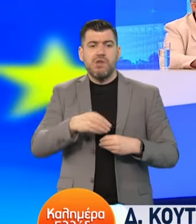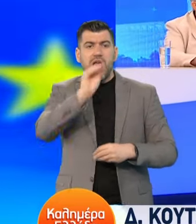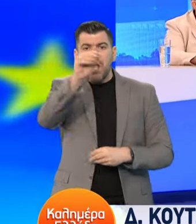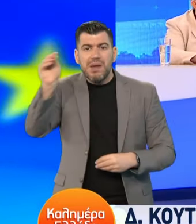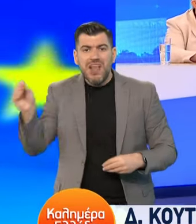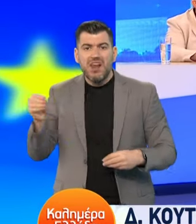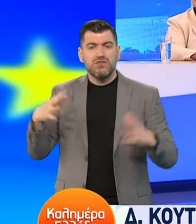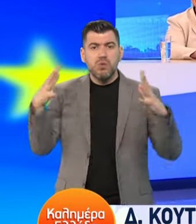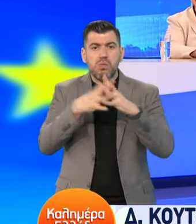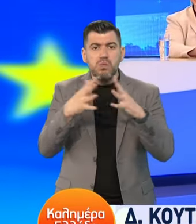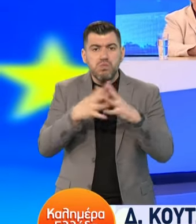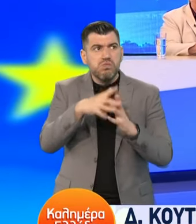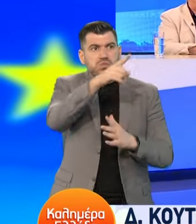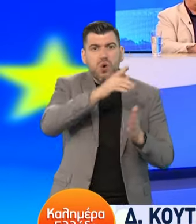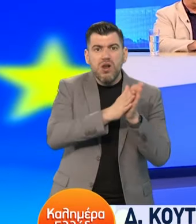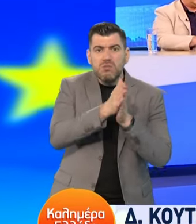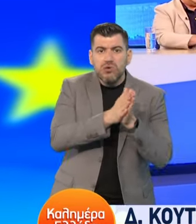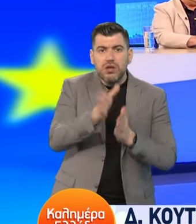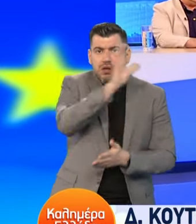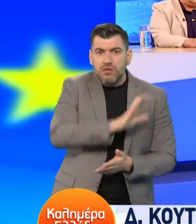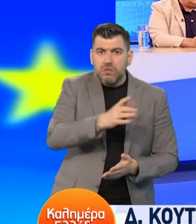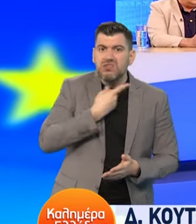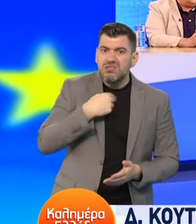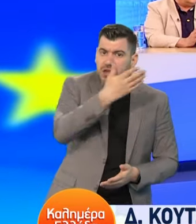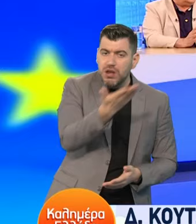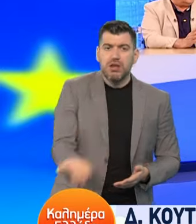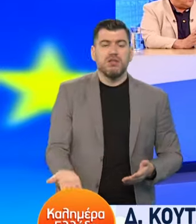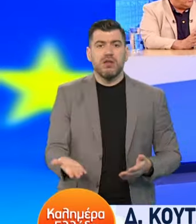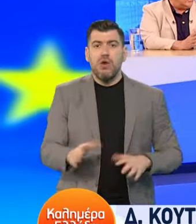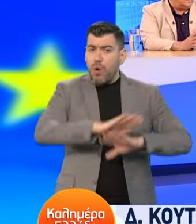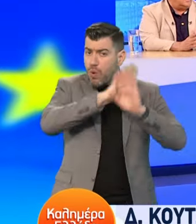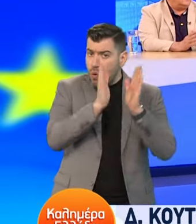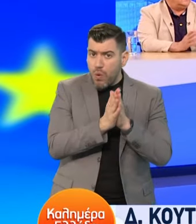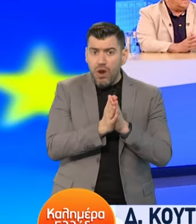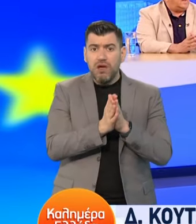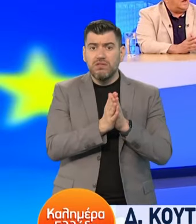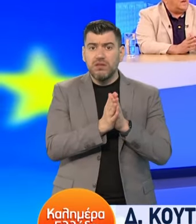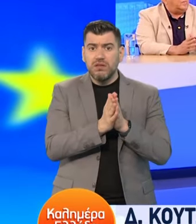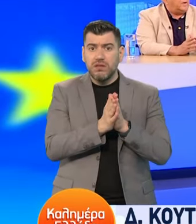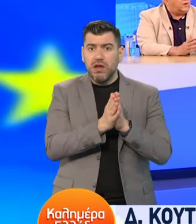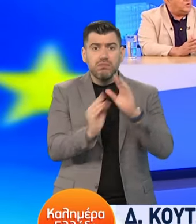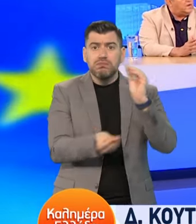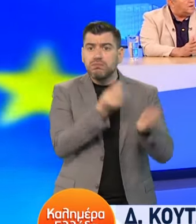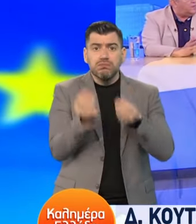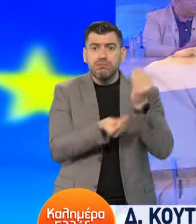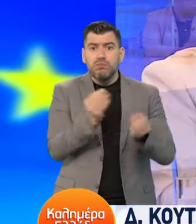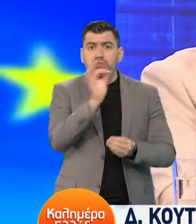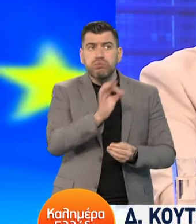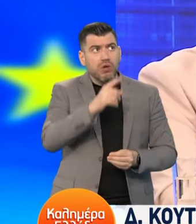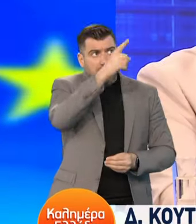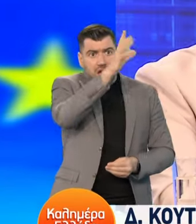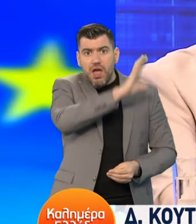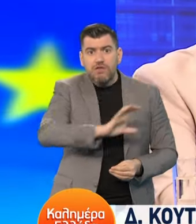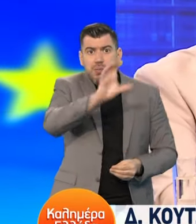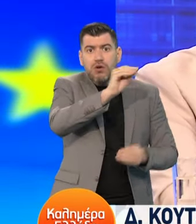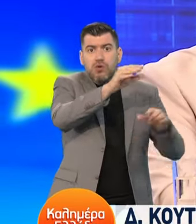Έχει συγκεκριμένα χαρακτηριστικά. Γιατί εκεί διαμορφώνονται και παίρνονται οι